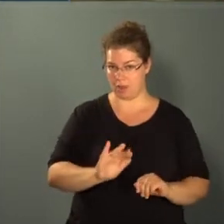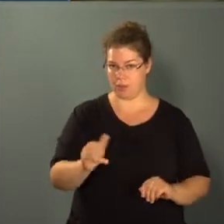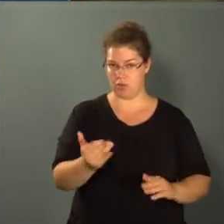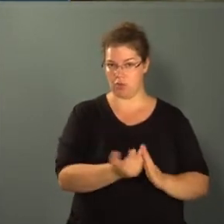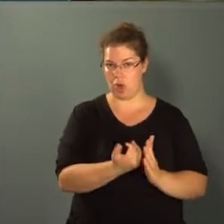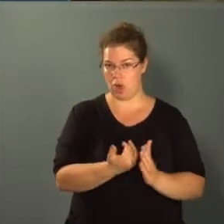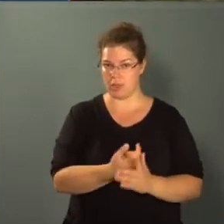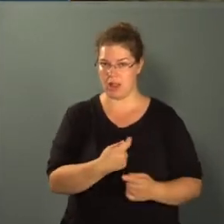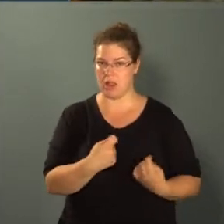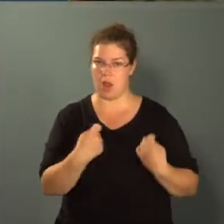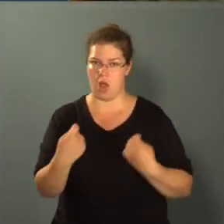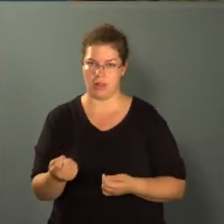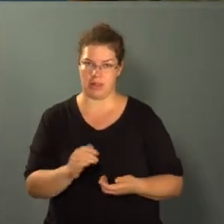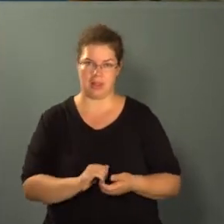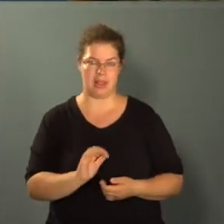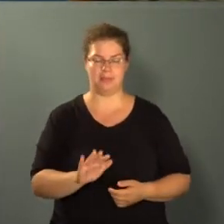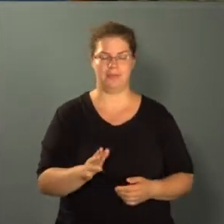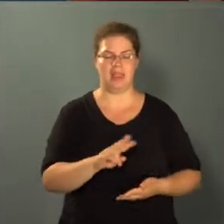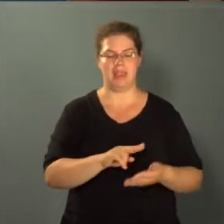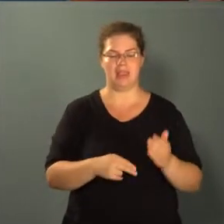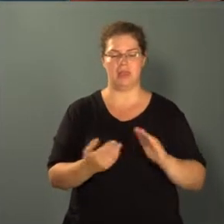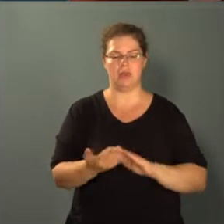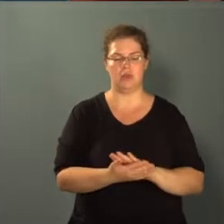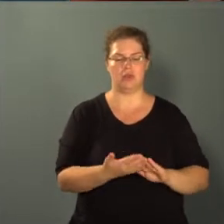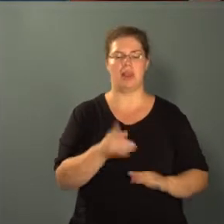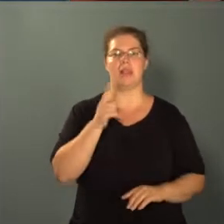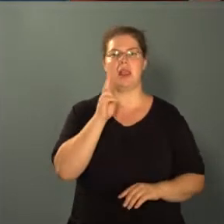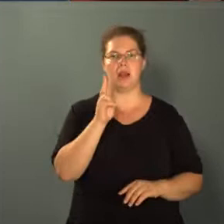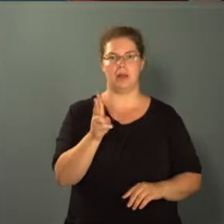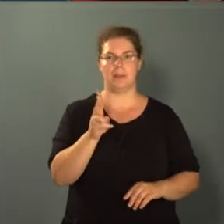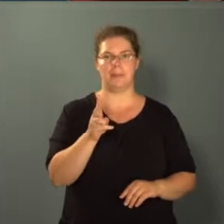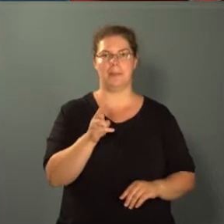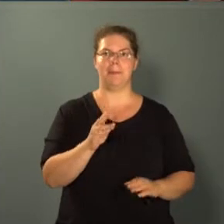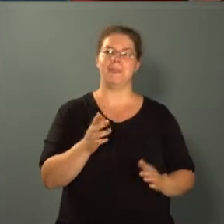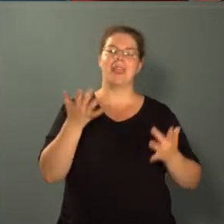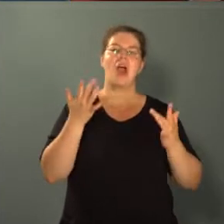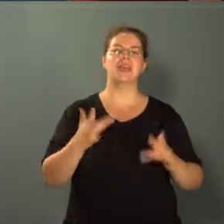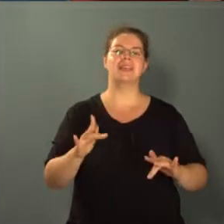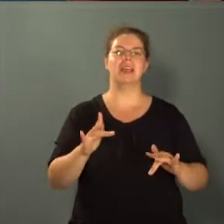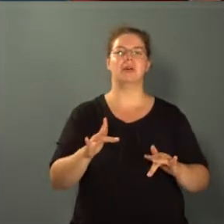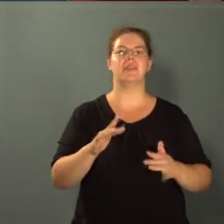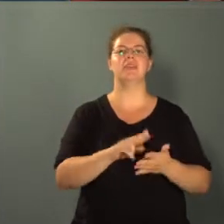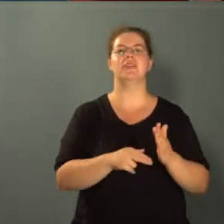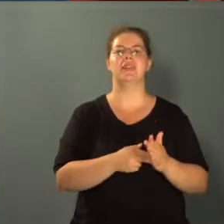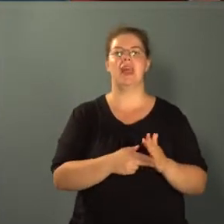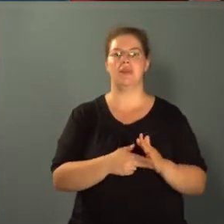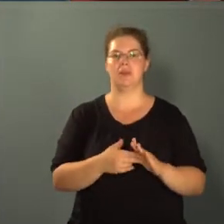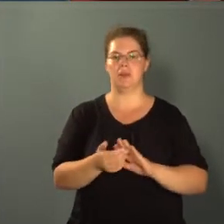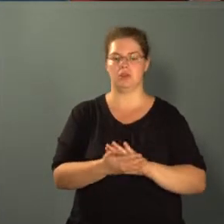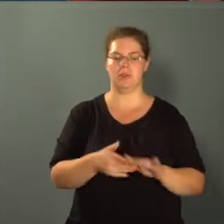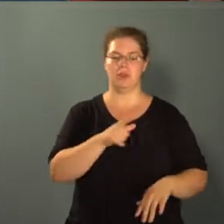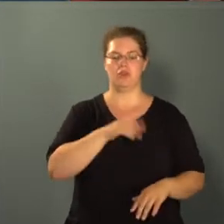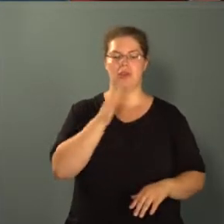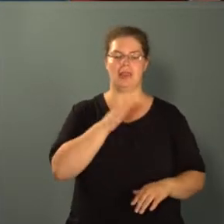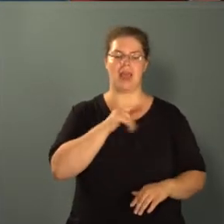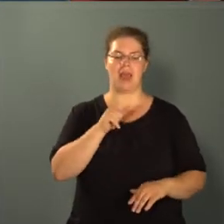és használatra adták az Egyesületnek? A szerződés alapján, a Telekommal kötött ajándékozási szerződés alapján csak az áfa összegét